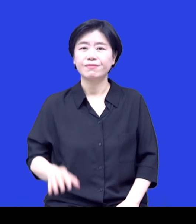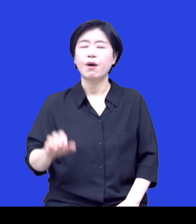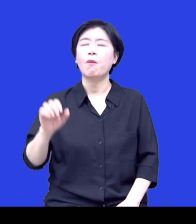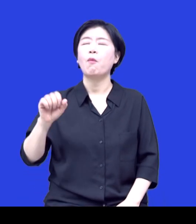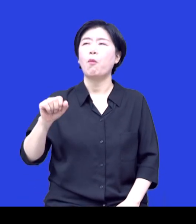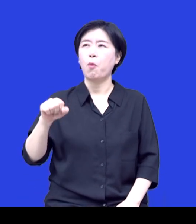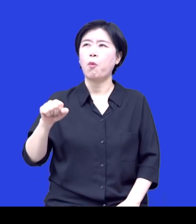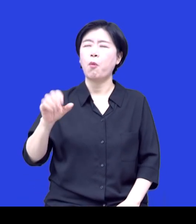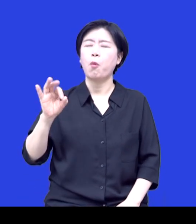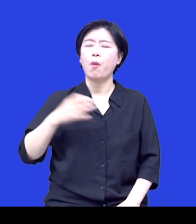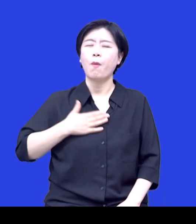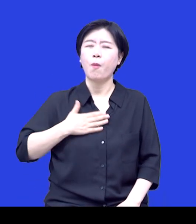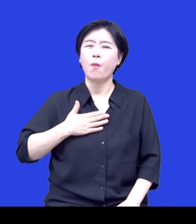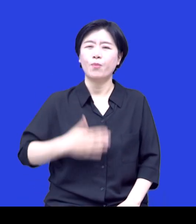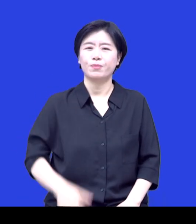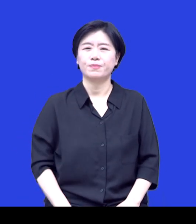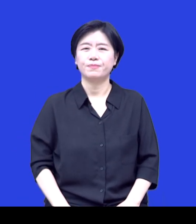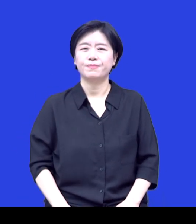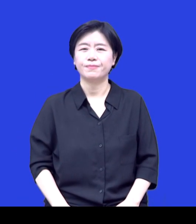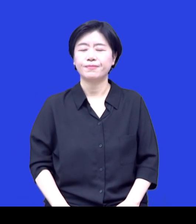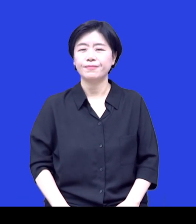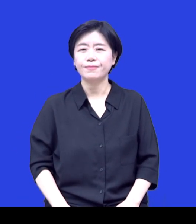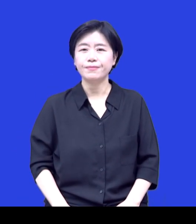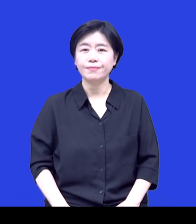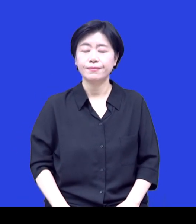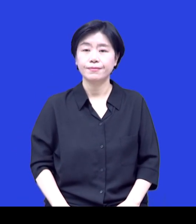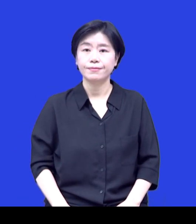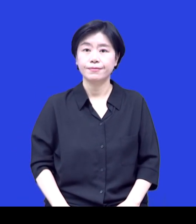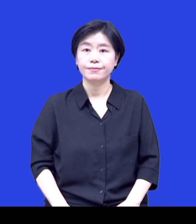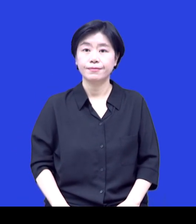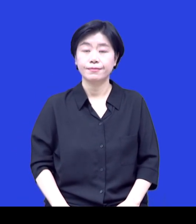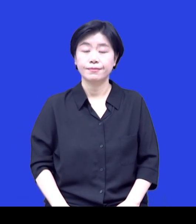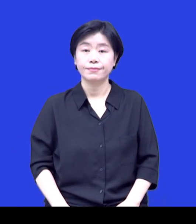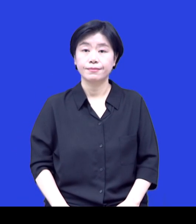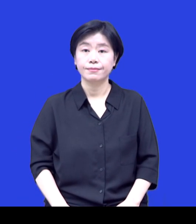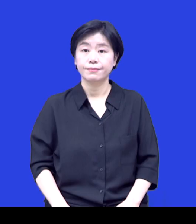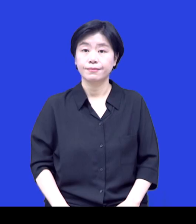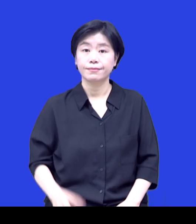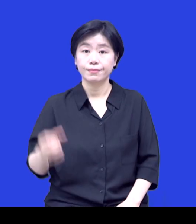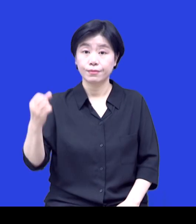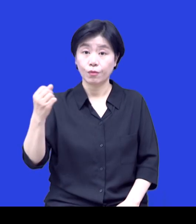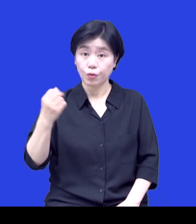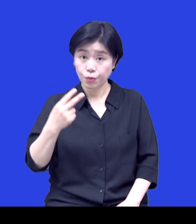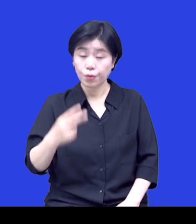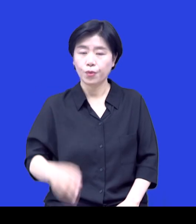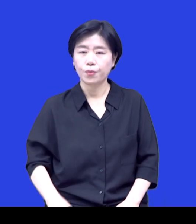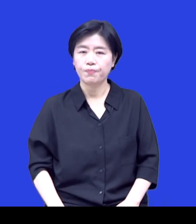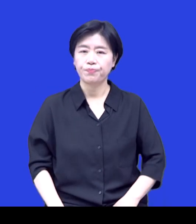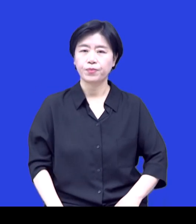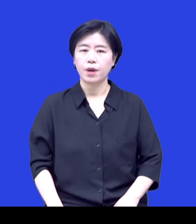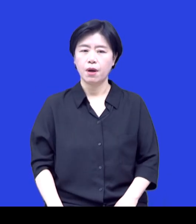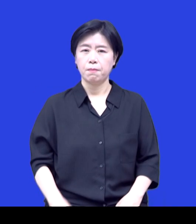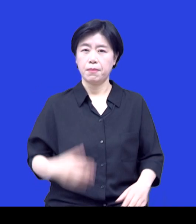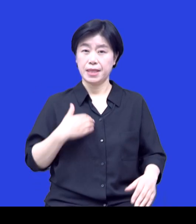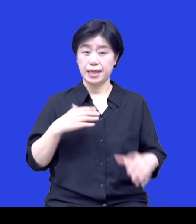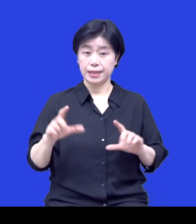아내가 끊임없이 그 얘기를 해주는 거예요. 그리고 제가 이제 그때 교포교회 그